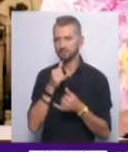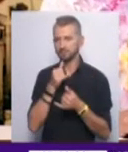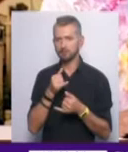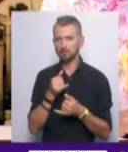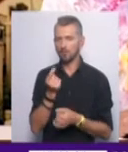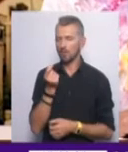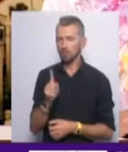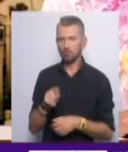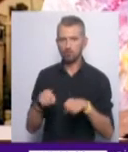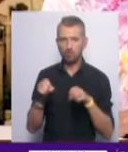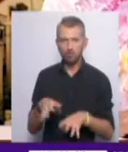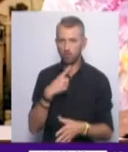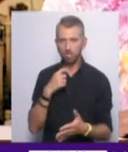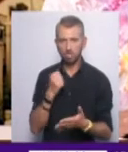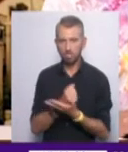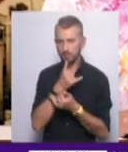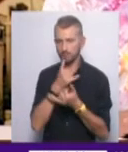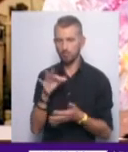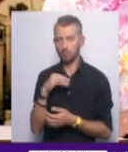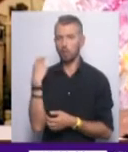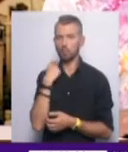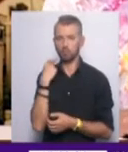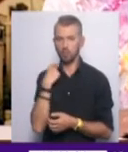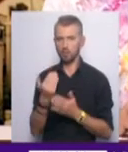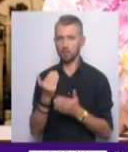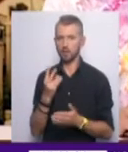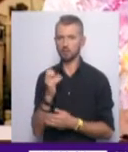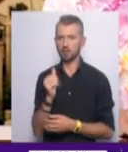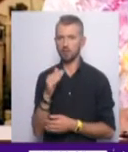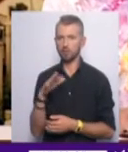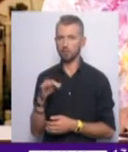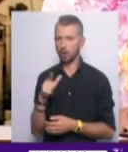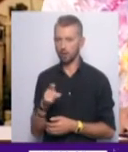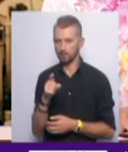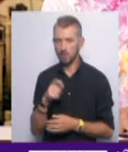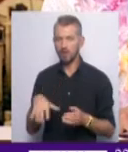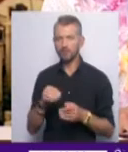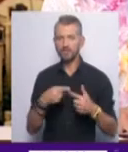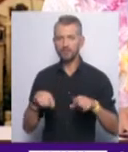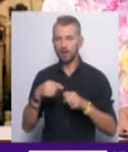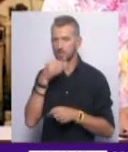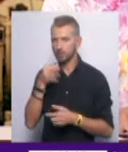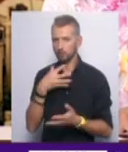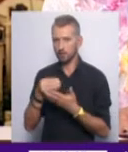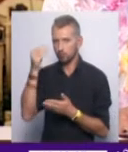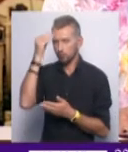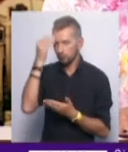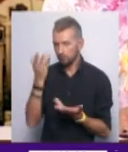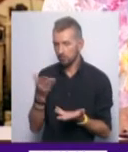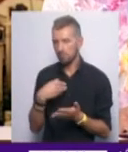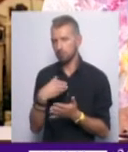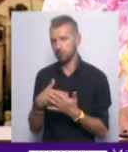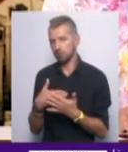жодного рішення з приводу боргу перед «Нафтогазом». Всі фракції висловили свою точку зору приблизно, яким чином